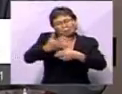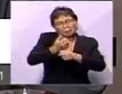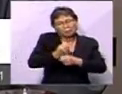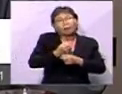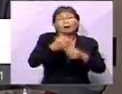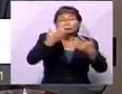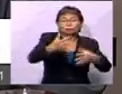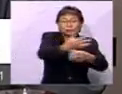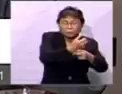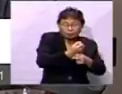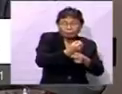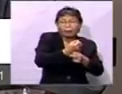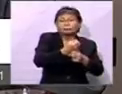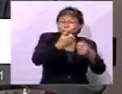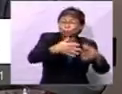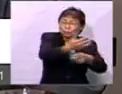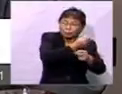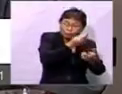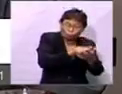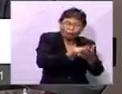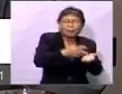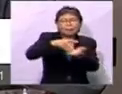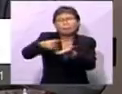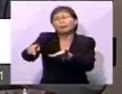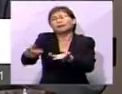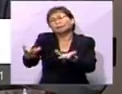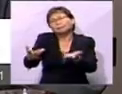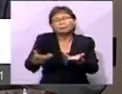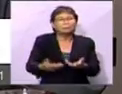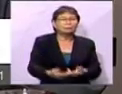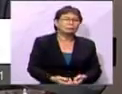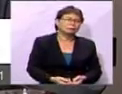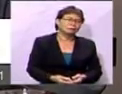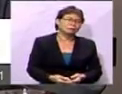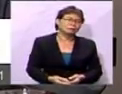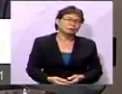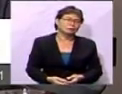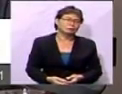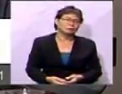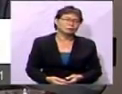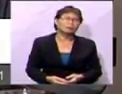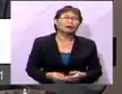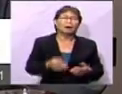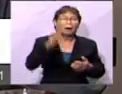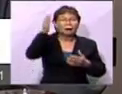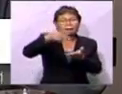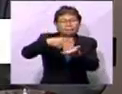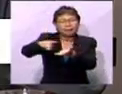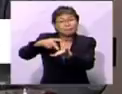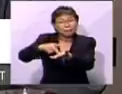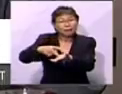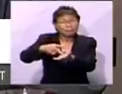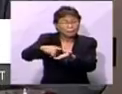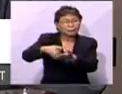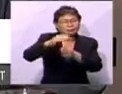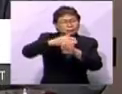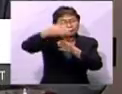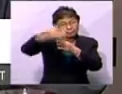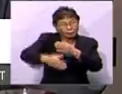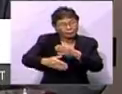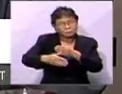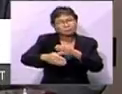akan bayar apa nama ni, price money, ataupun dia akan bayar price money selepas